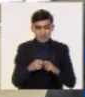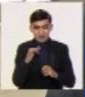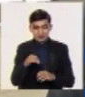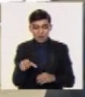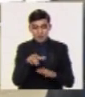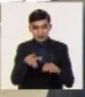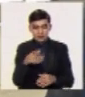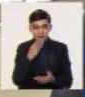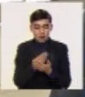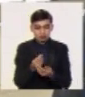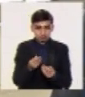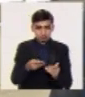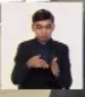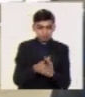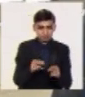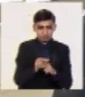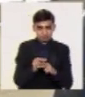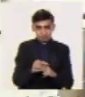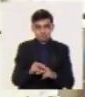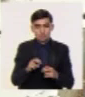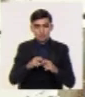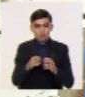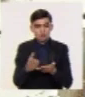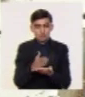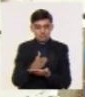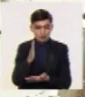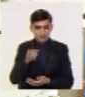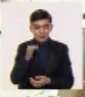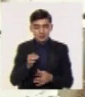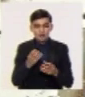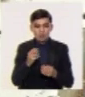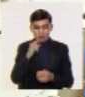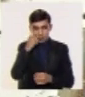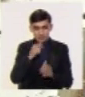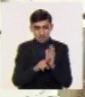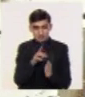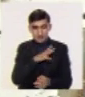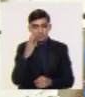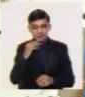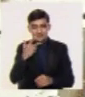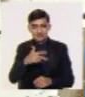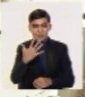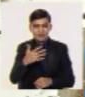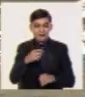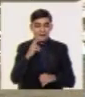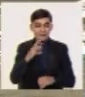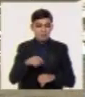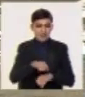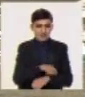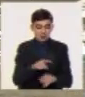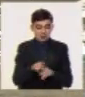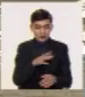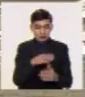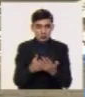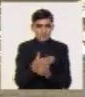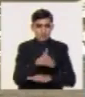олар за свой счет бәрін өзін устранять ете береді. Бұдан бөлек жыл басынан бері Алматыдағы 35 шақырымдық 144 көшеге жаңа